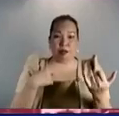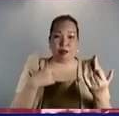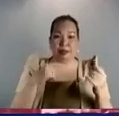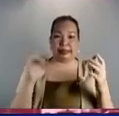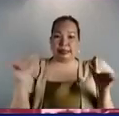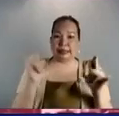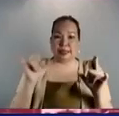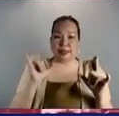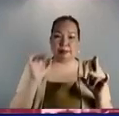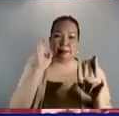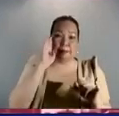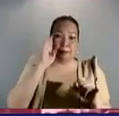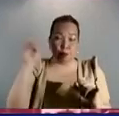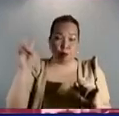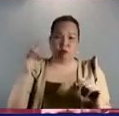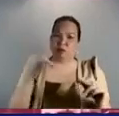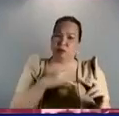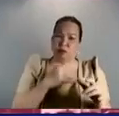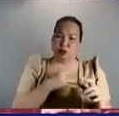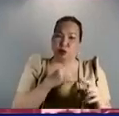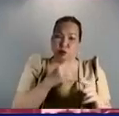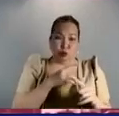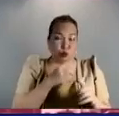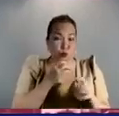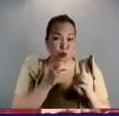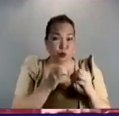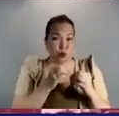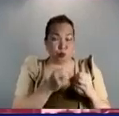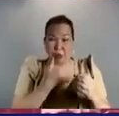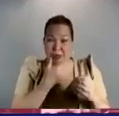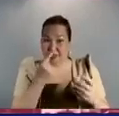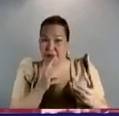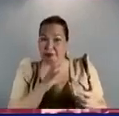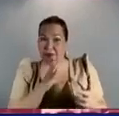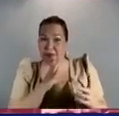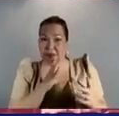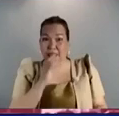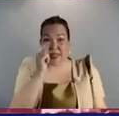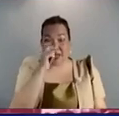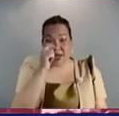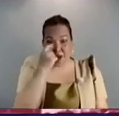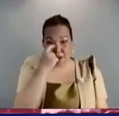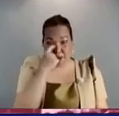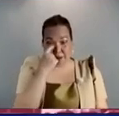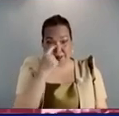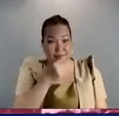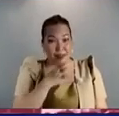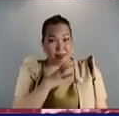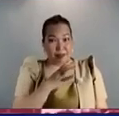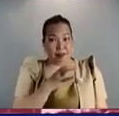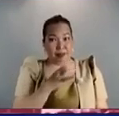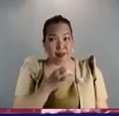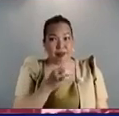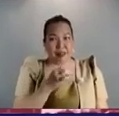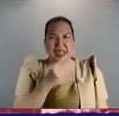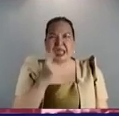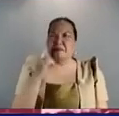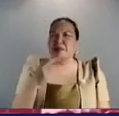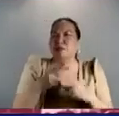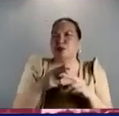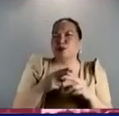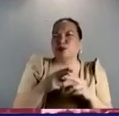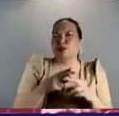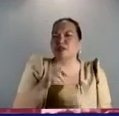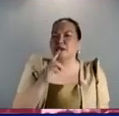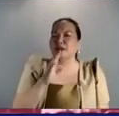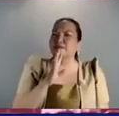Jr., feeling mo mas effective kung sa Tagalog niya. Bibigyan ng, tingin ko maikli lang din yung kanyang inaugural speech eh, pero